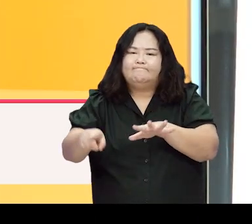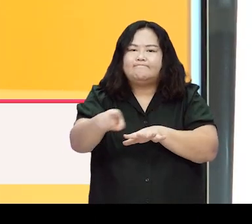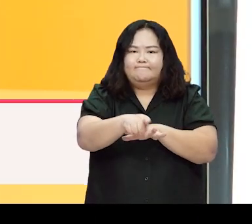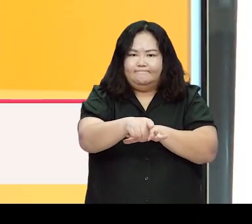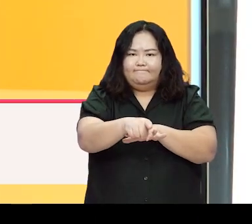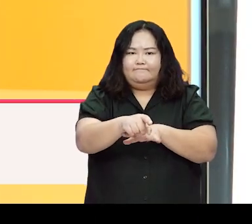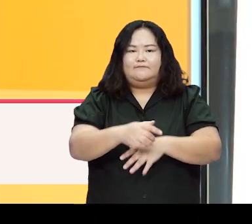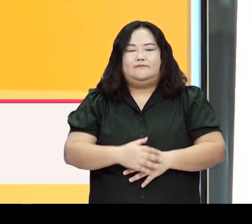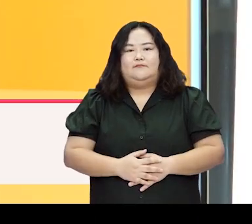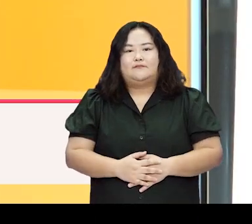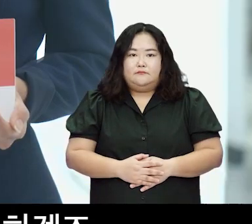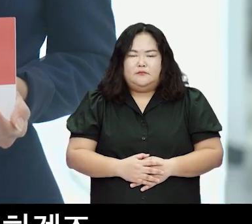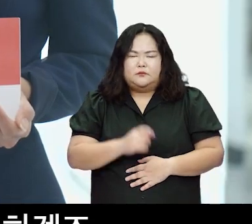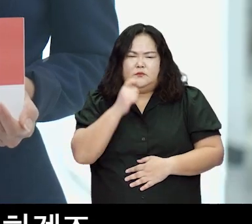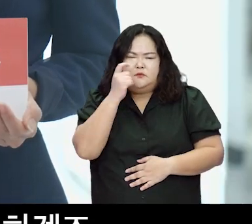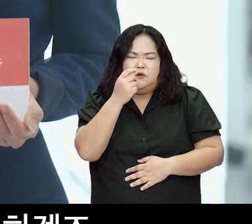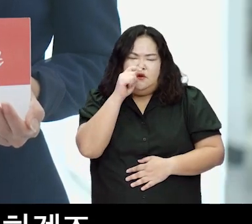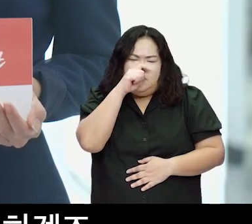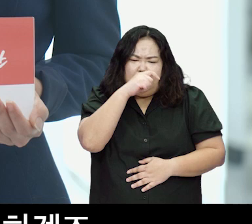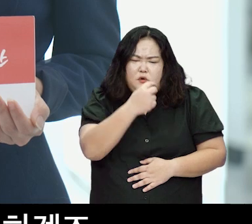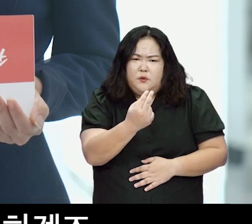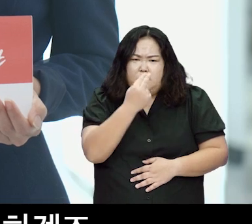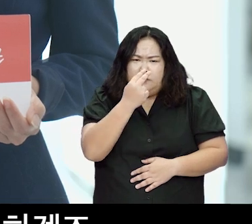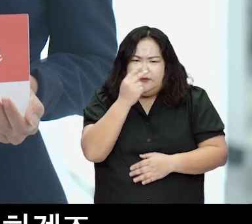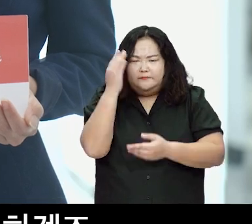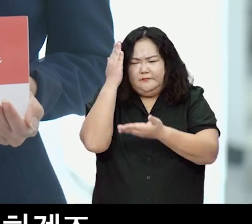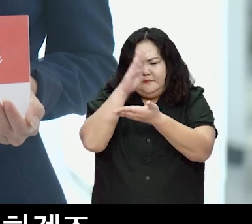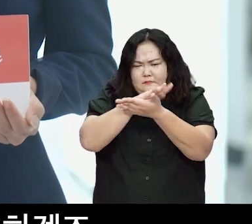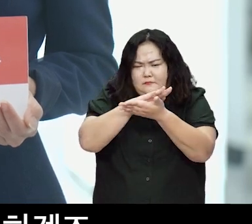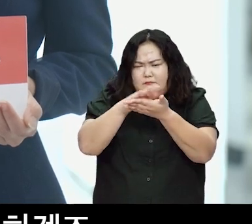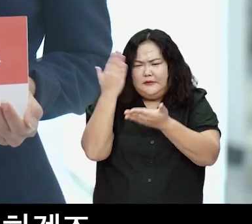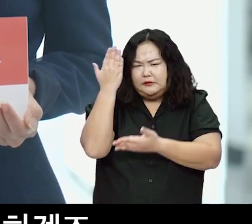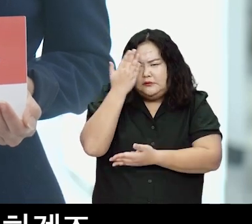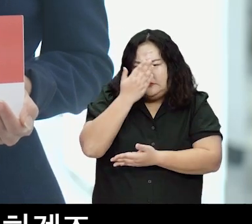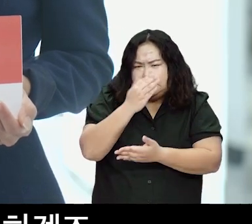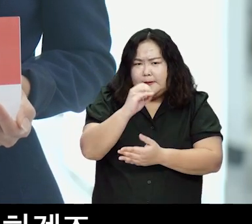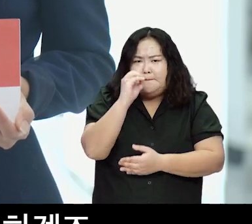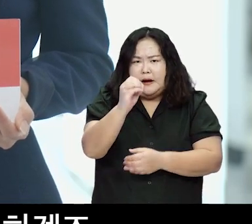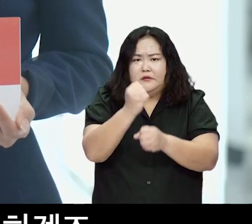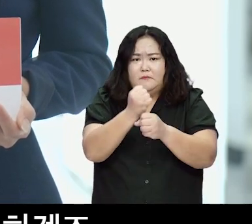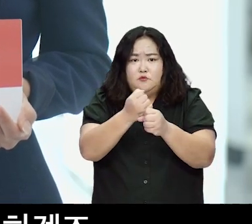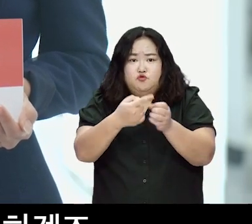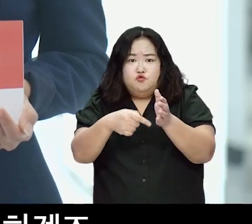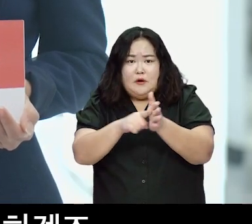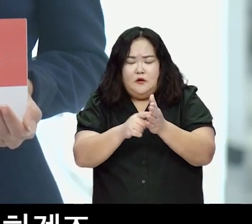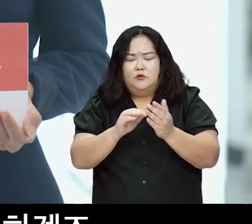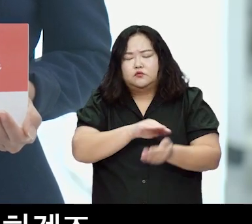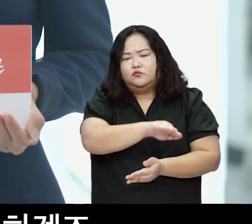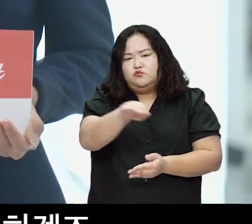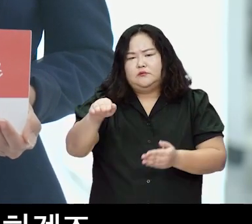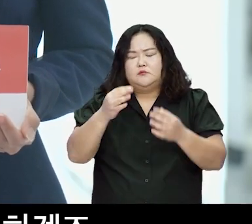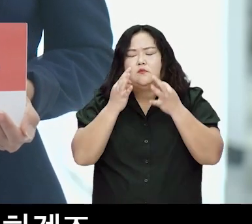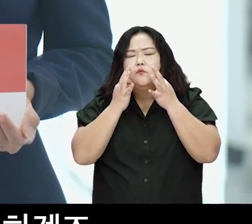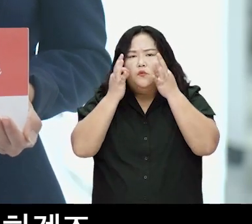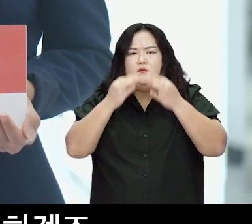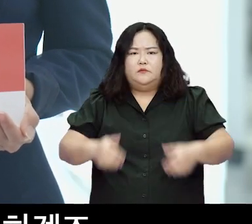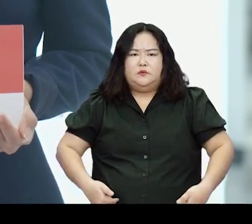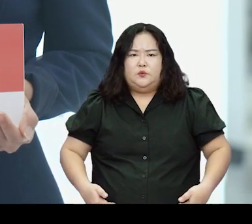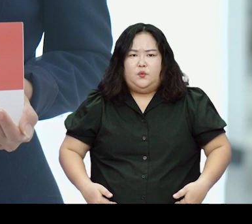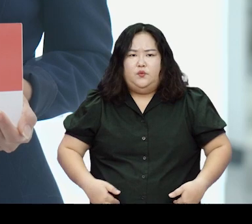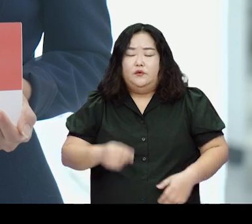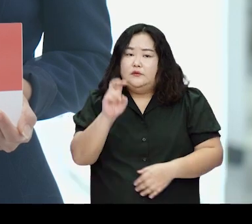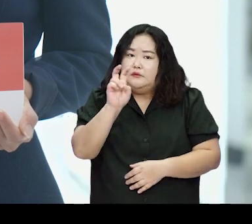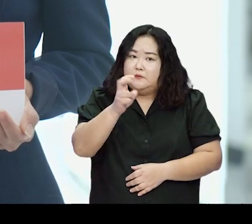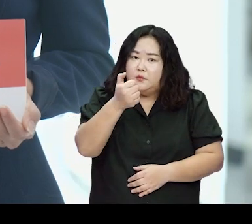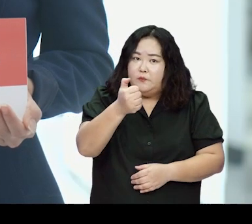위해 앞장섰습니다 실적인 탄소배출을 영으로 만들기 위해선 필요하겠죠